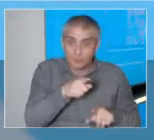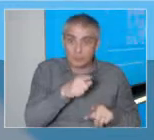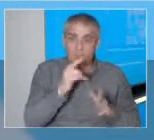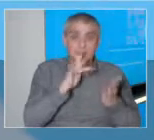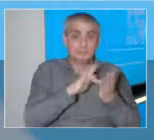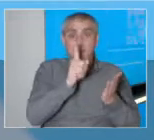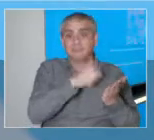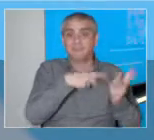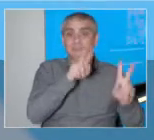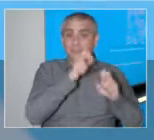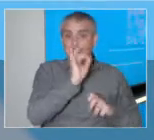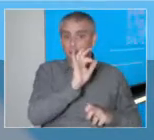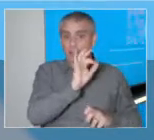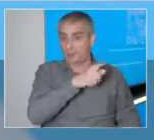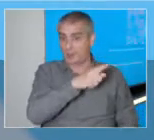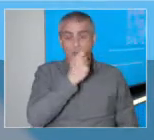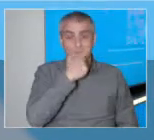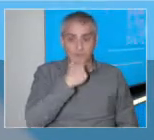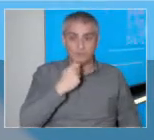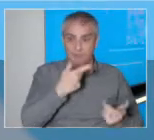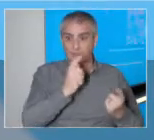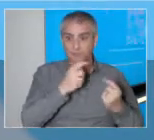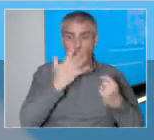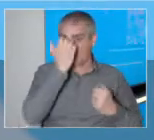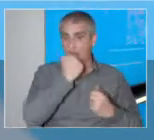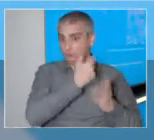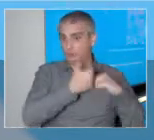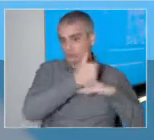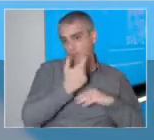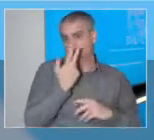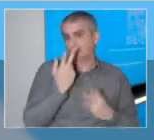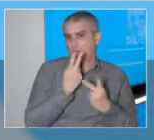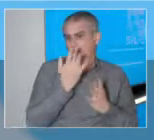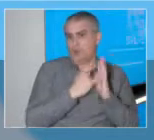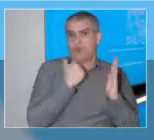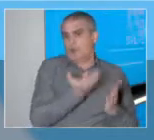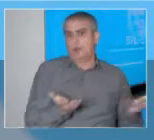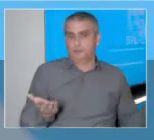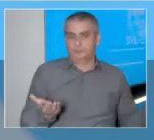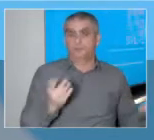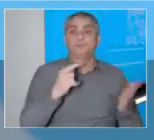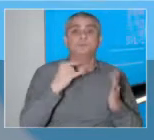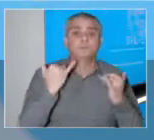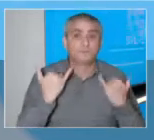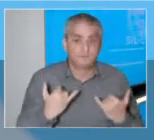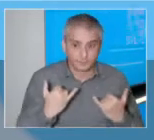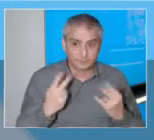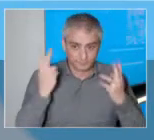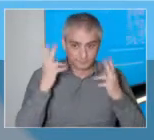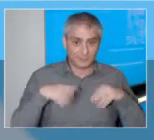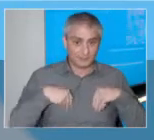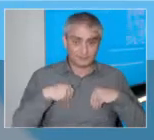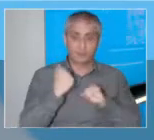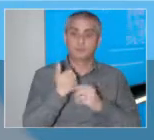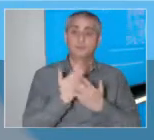נתונה לסחיטה של מנסור עבאס, ואת אותה תנועת אחות של חמאס שהוא עומד בראשה, בוודאי שהוא חוק רע ולכן הפלנו אותו. נכון להיום, ההסכמה היא שמעבירים